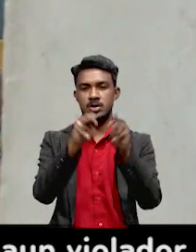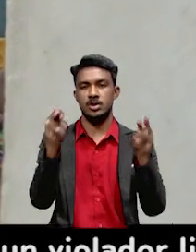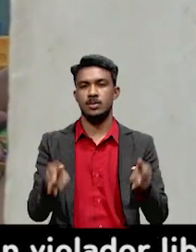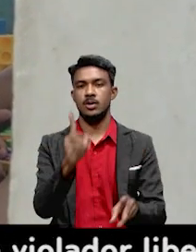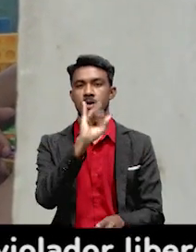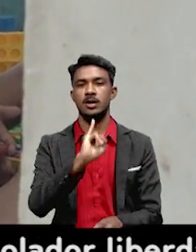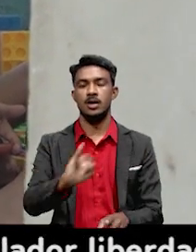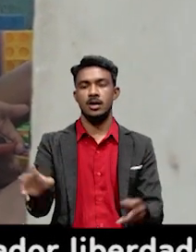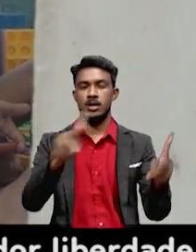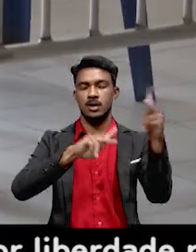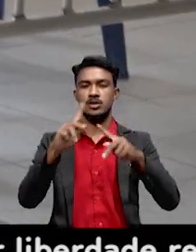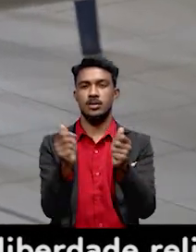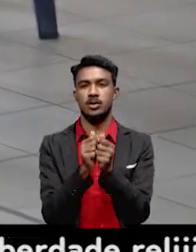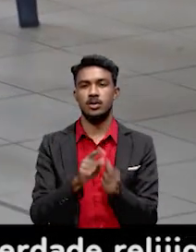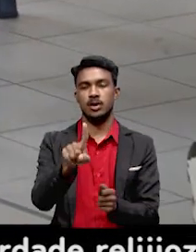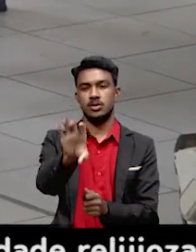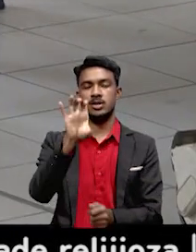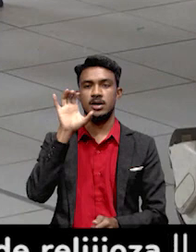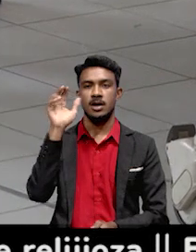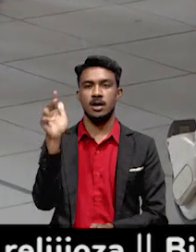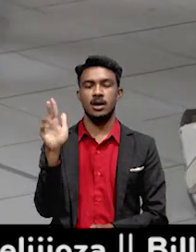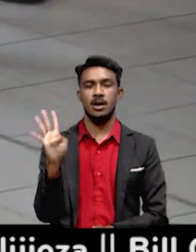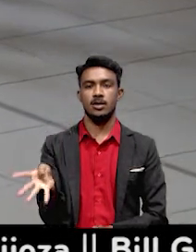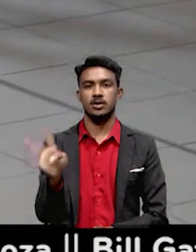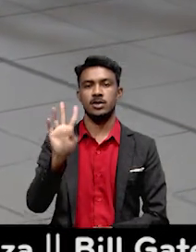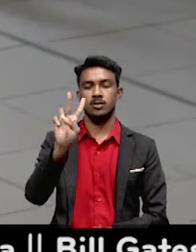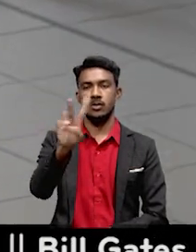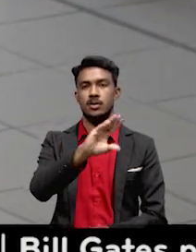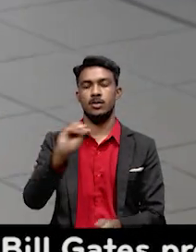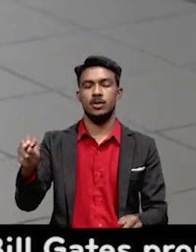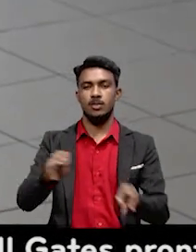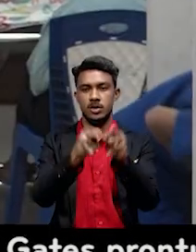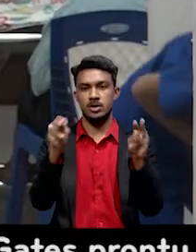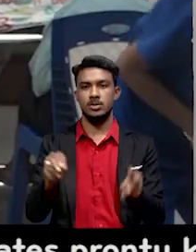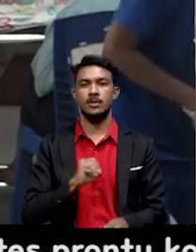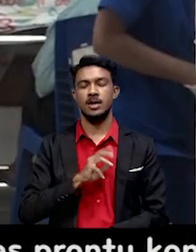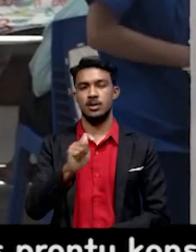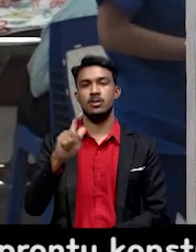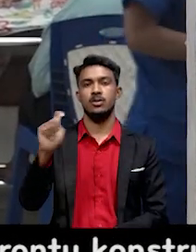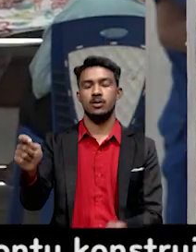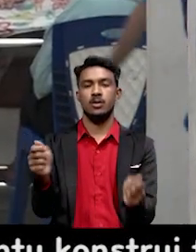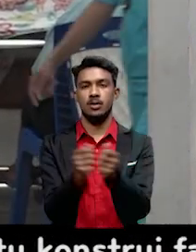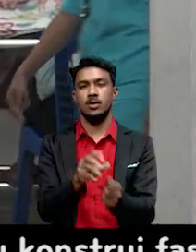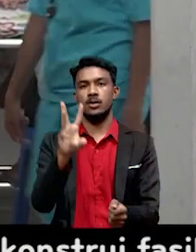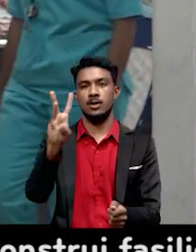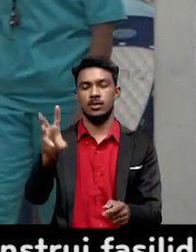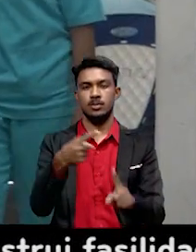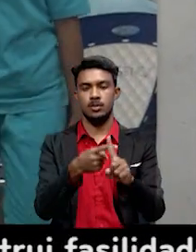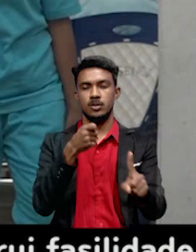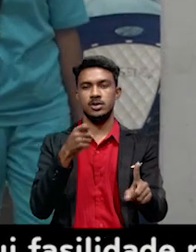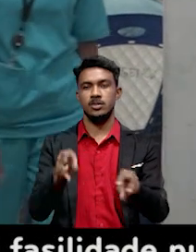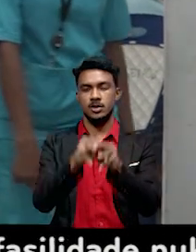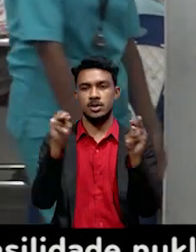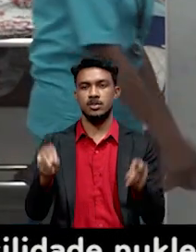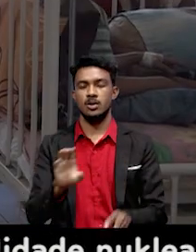kazu atus ida 60 resin rua. Hafuen Munisípiu Manatutu, ho kazu nen, no ikusliu Munisípiu Kovalima, ho